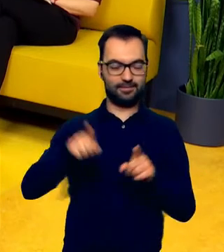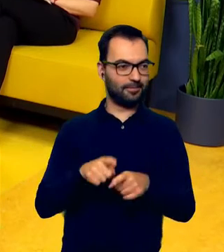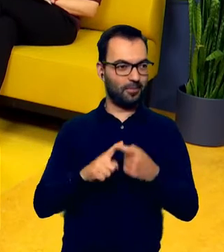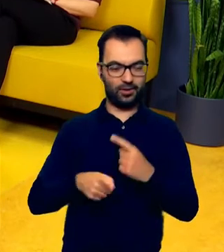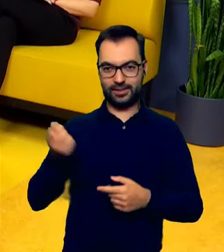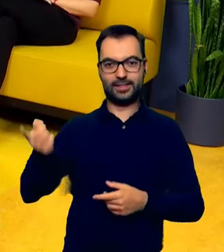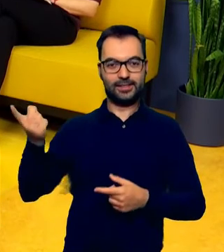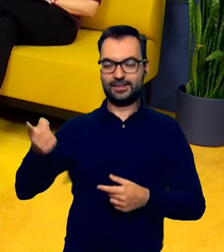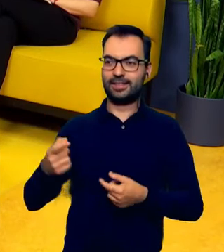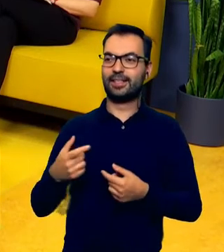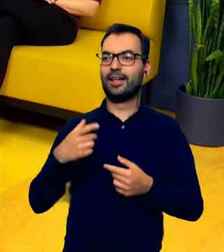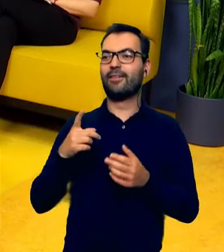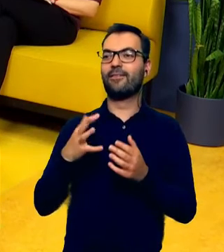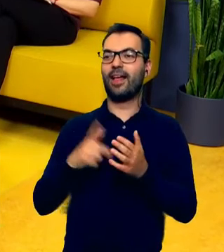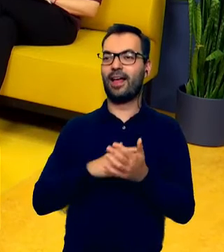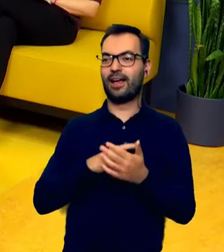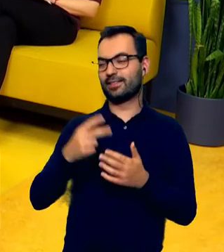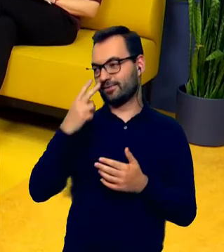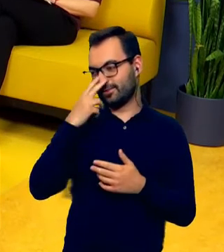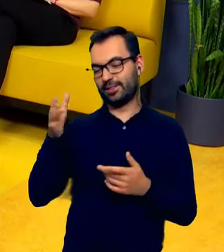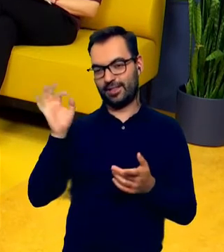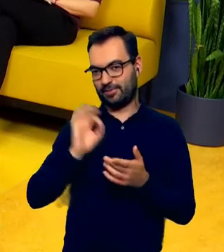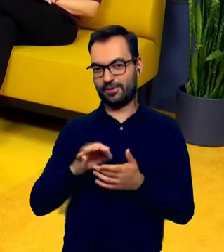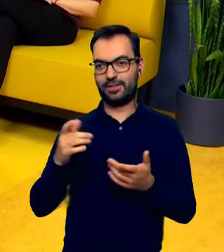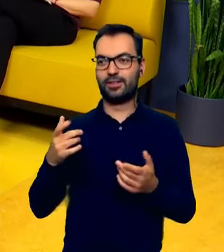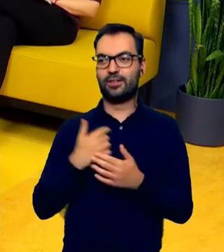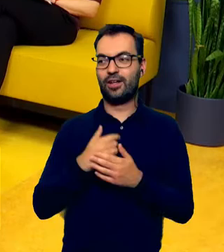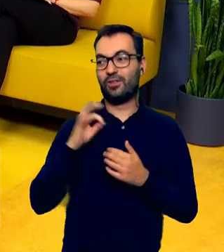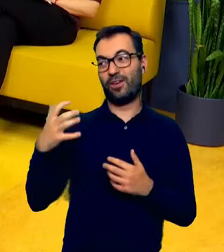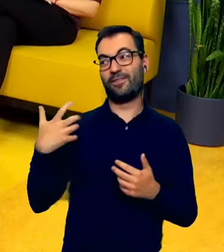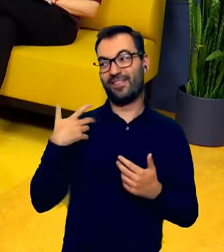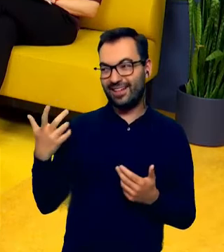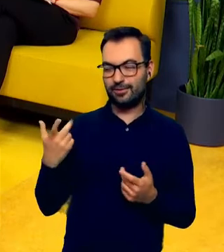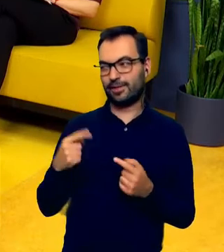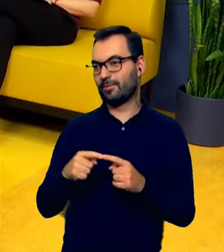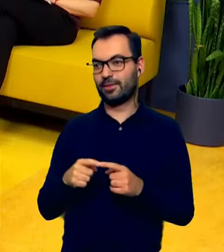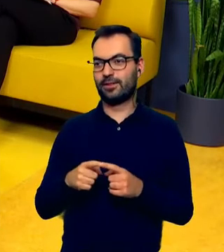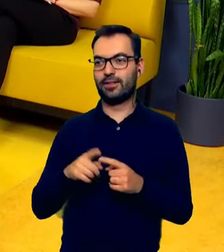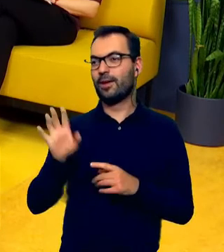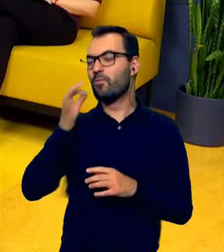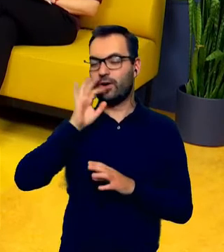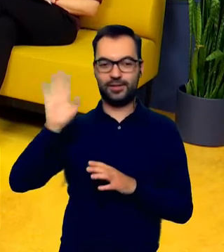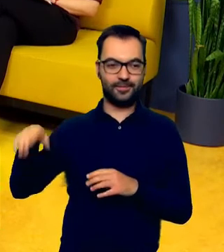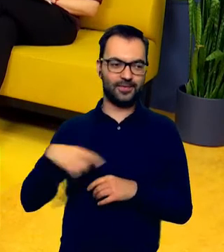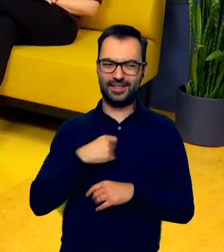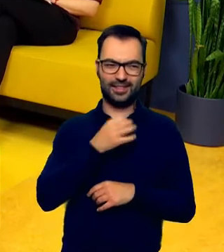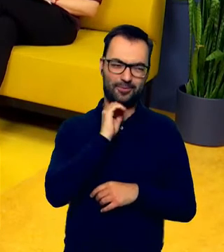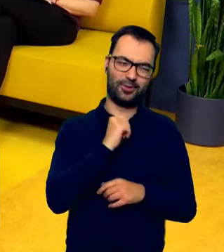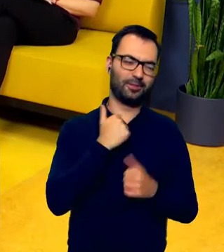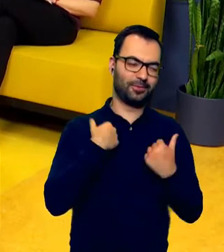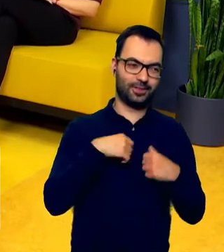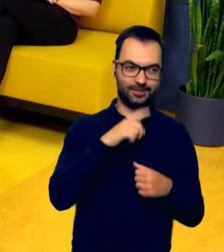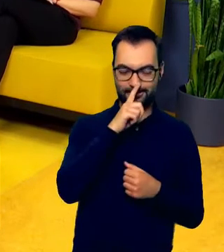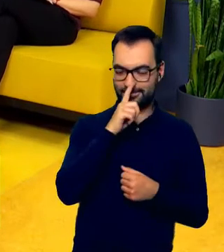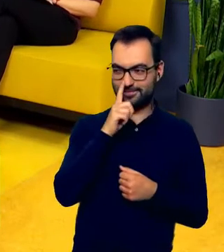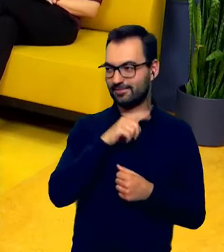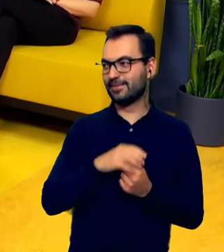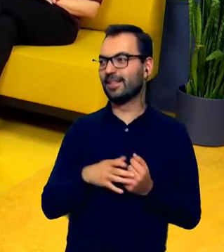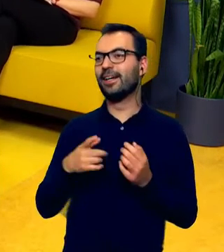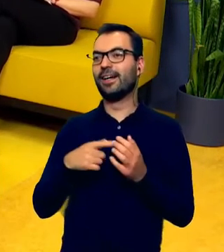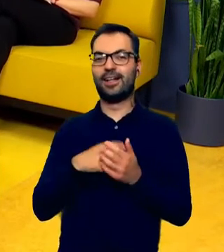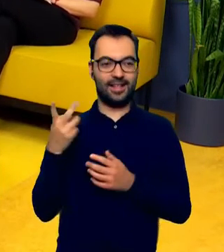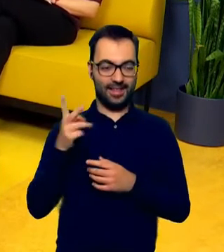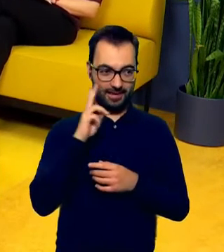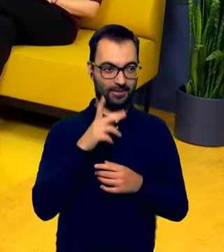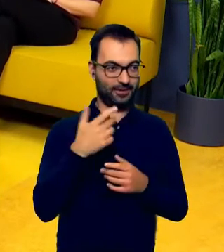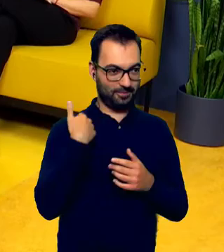polityczka, na pewno spotkałaś się nieraz w życiu z czymś takim, no wiesz, w twoim wieku to już nie wypada. Nie, bo ty jesteś jeszcze młoda. No, ja jestem za młoda na takie teksty. Tak, za młoda na takie teksty. Ale no. Czy wy